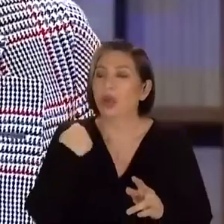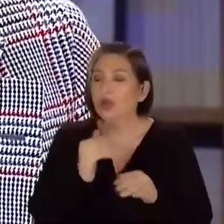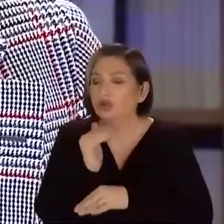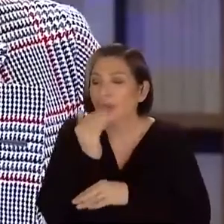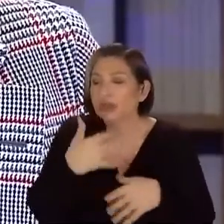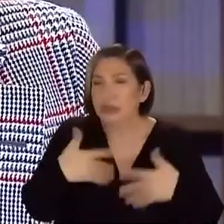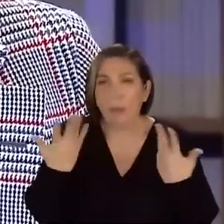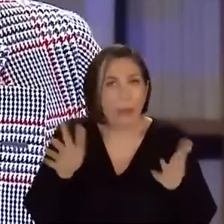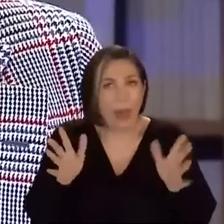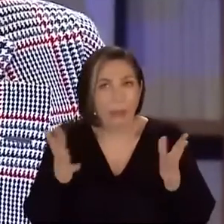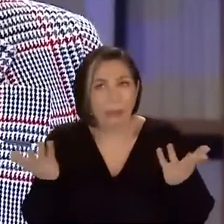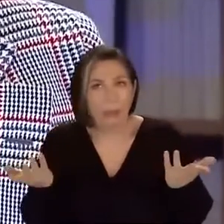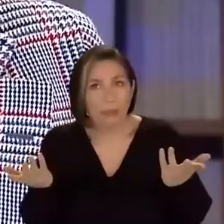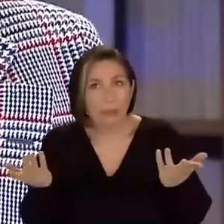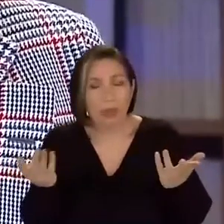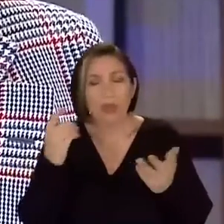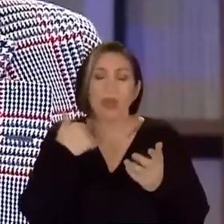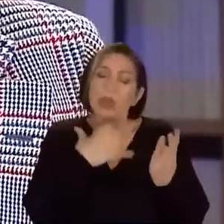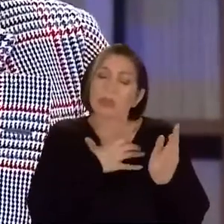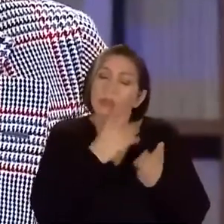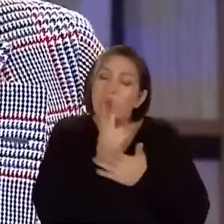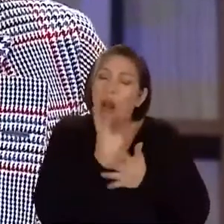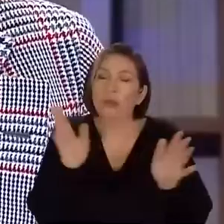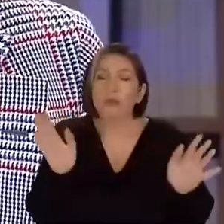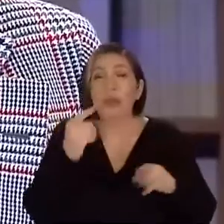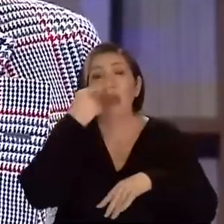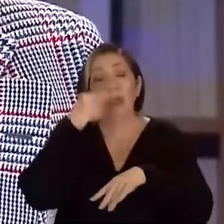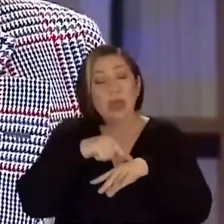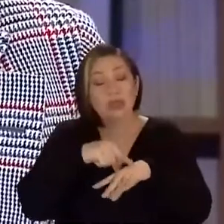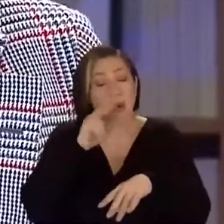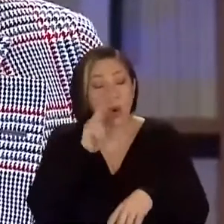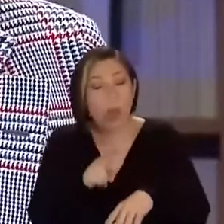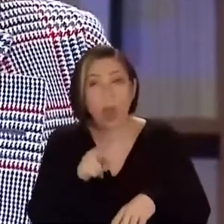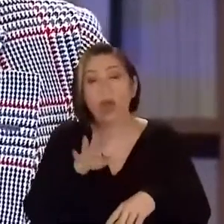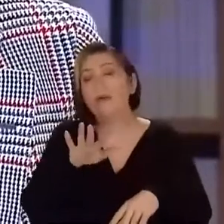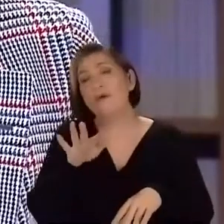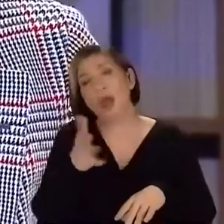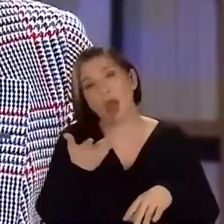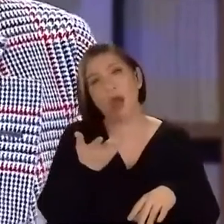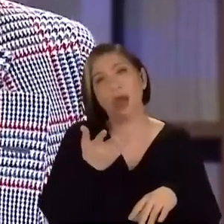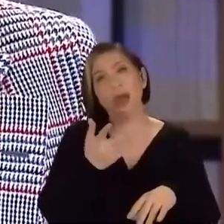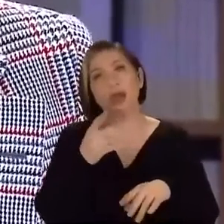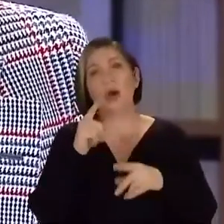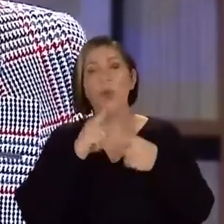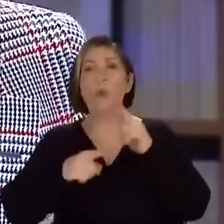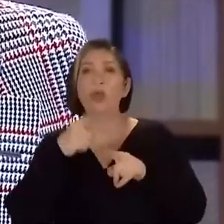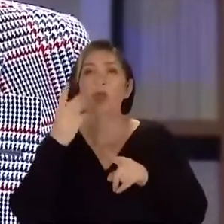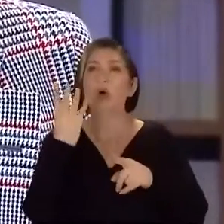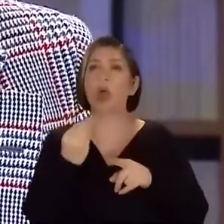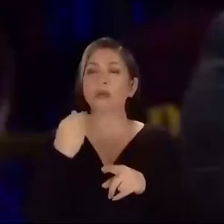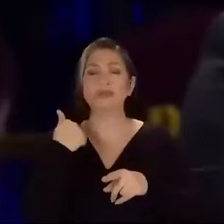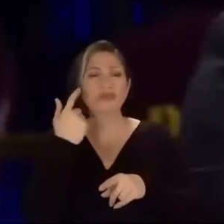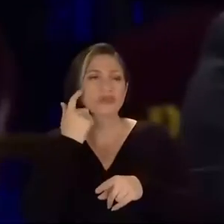yaşamak istemeyebilirim. Yani felsefi olarak, inançlar açısından ya da siyasi görüşüm